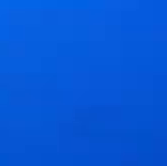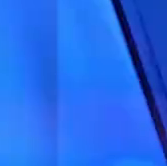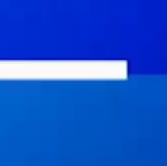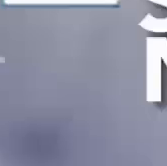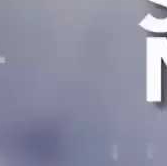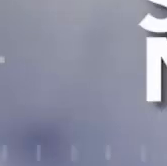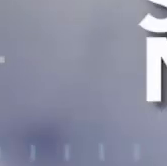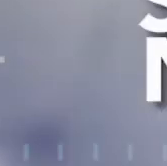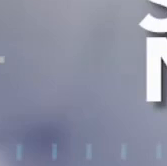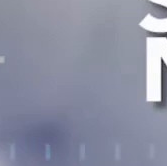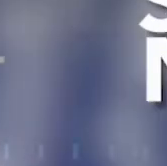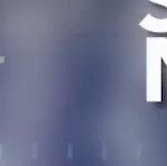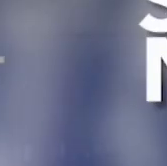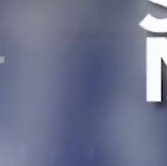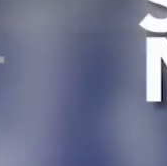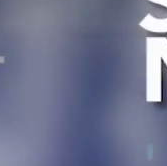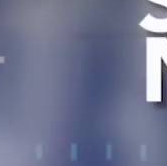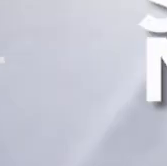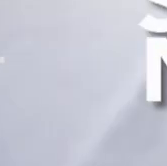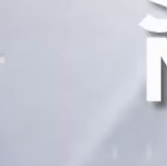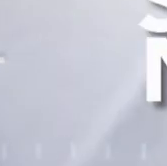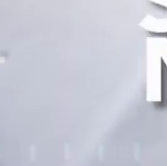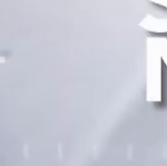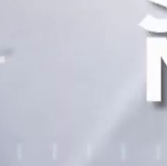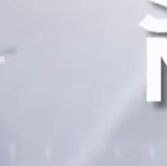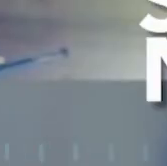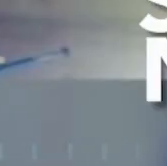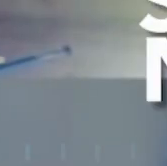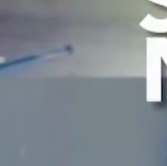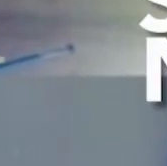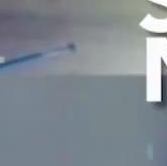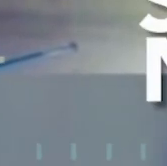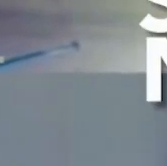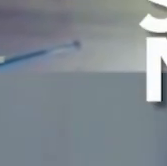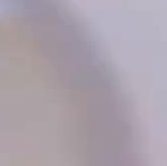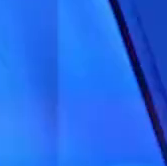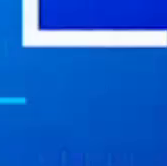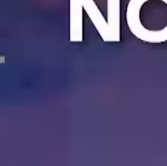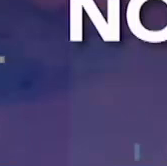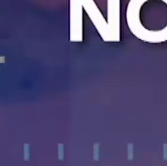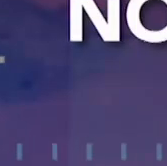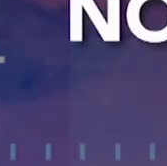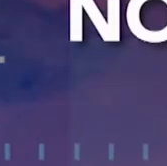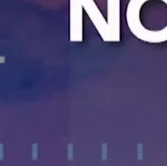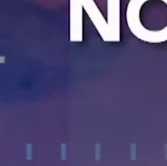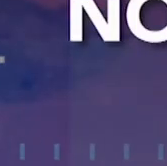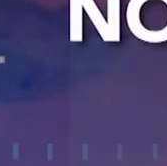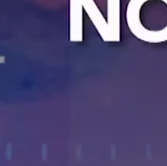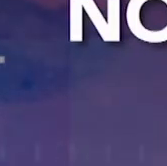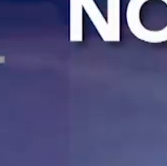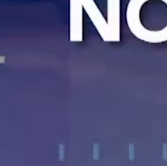Muntinlupa. Lola at kanyang dalawang batang apo, pinagsasaksak sa nanloob sa kanilang bahay sa Cagayan. Paano kalang